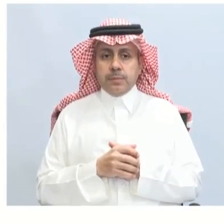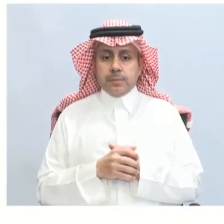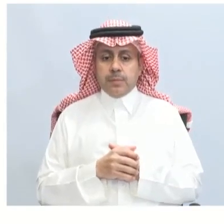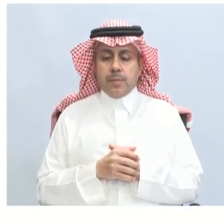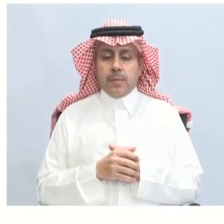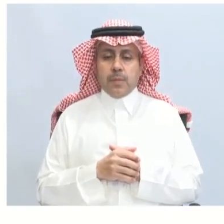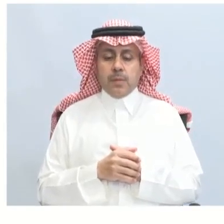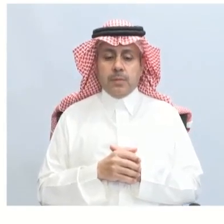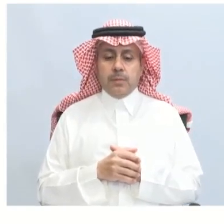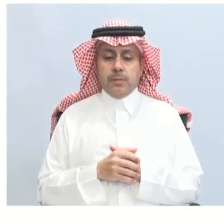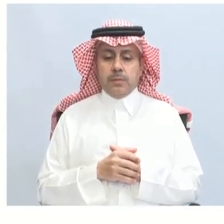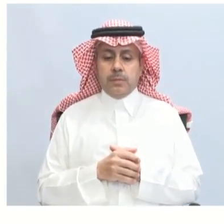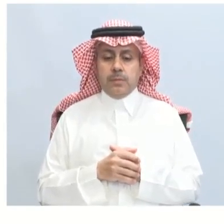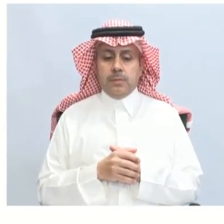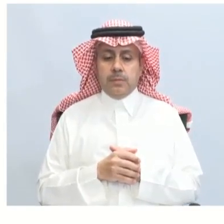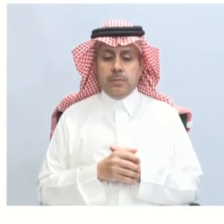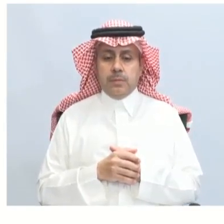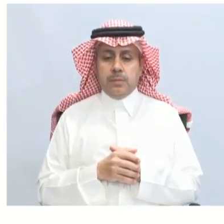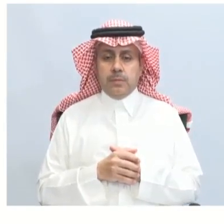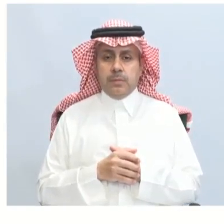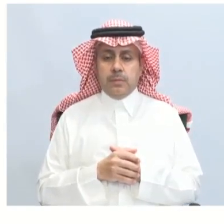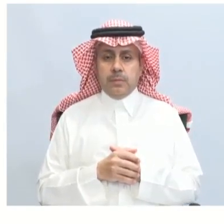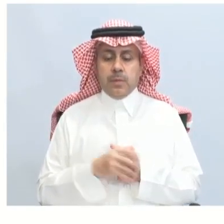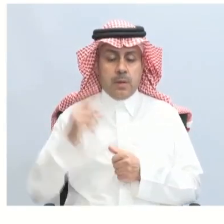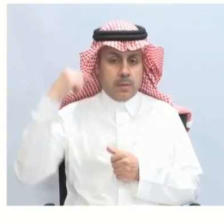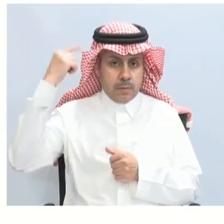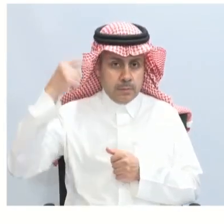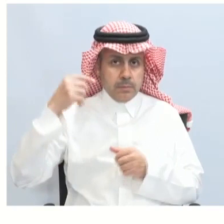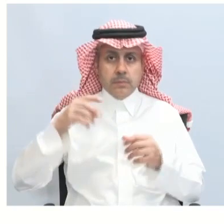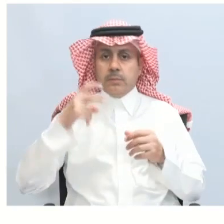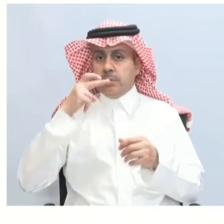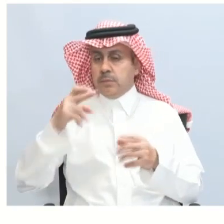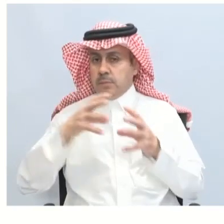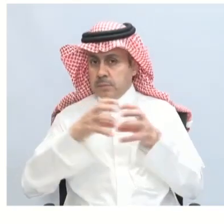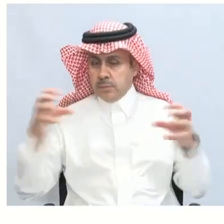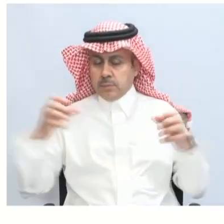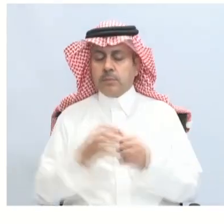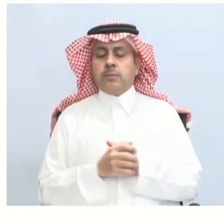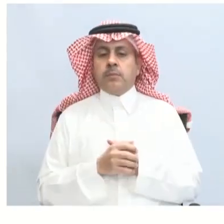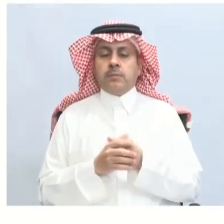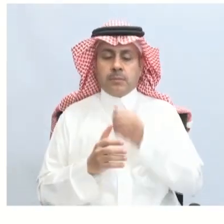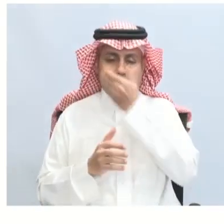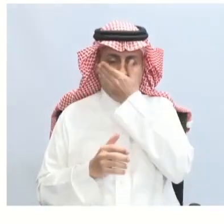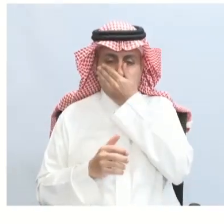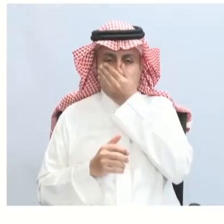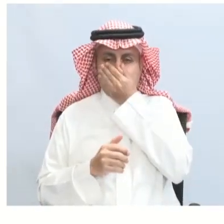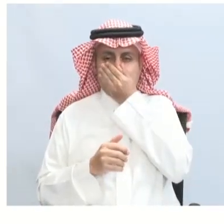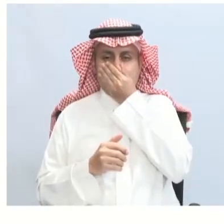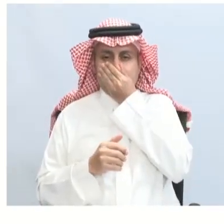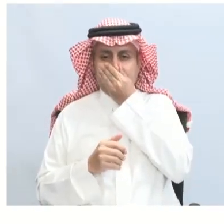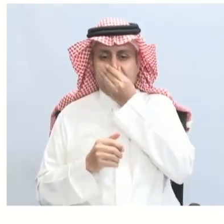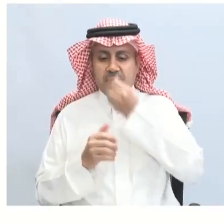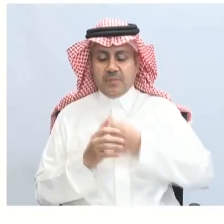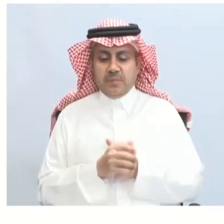كلمه الفحشاء من يستطيع ان يجيب على هذا السؤال ما معنى كلمه الفحشاء ماذا تفهم من